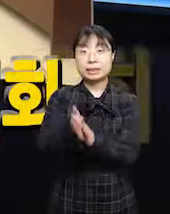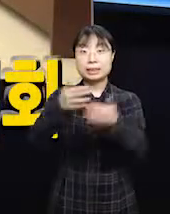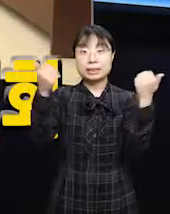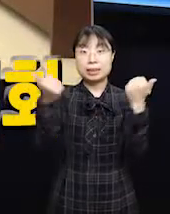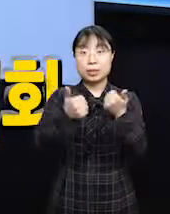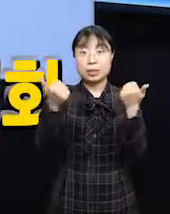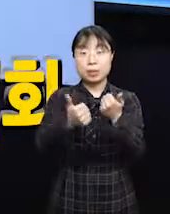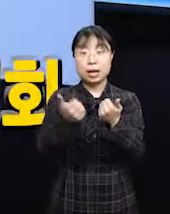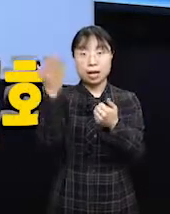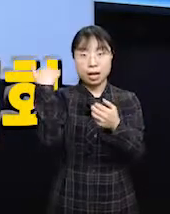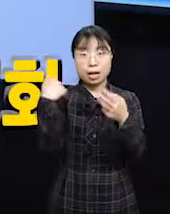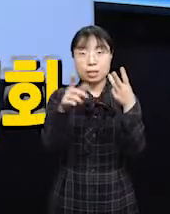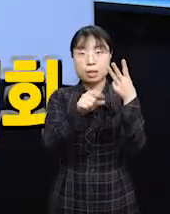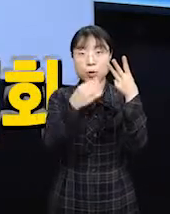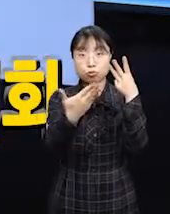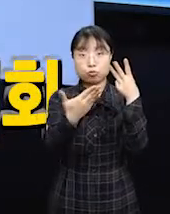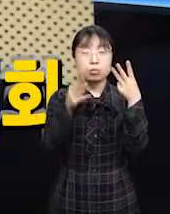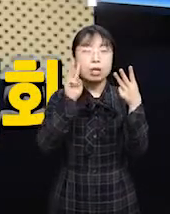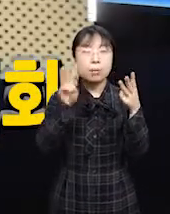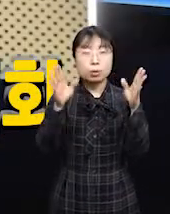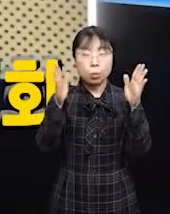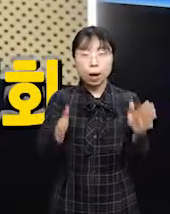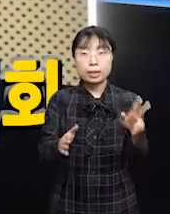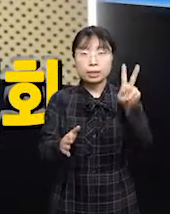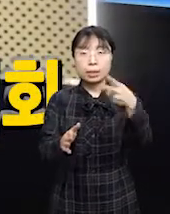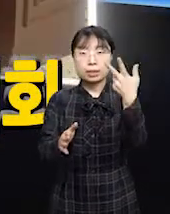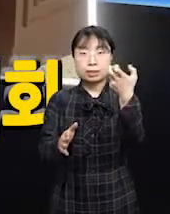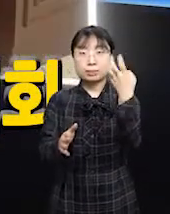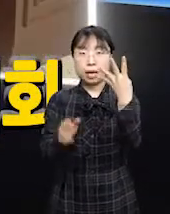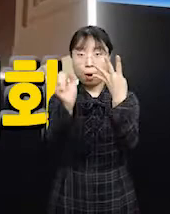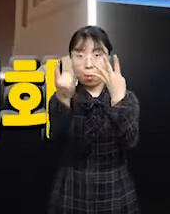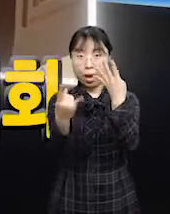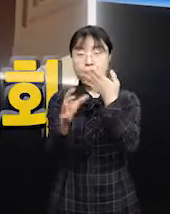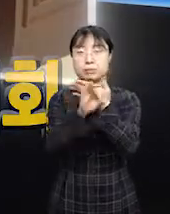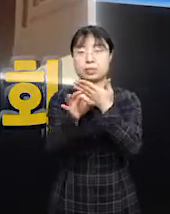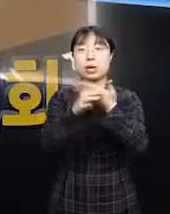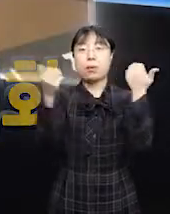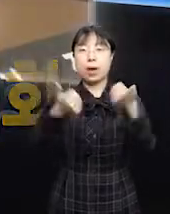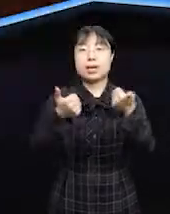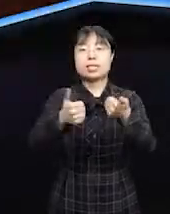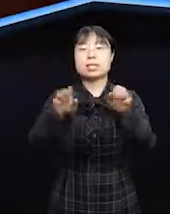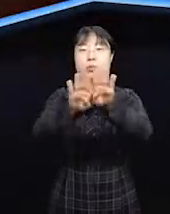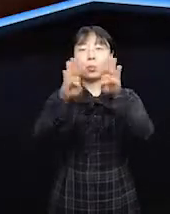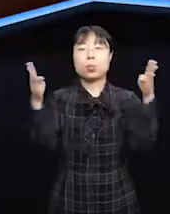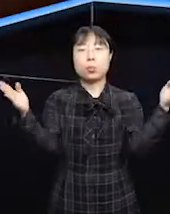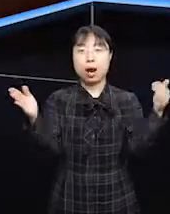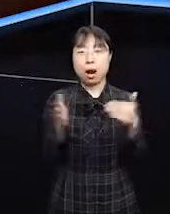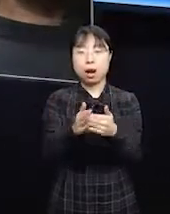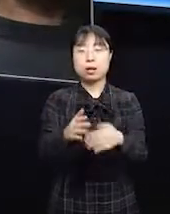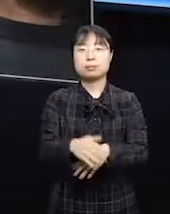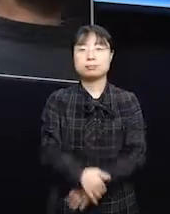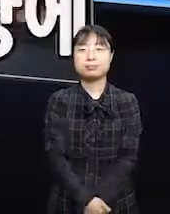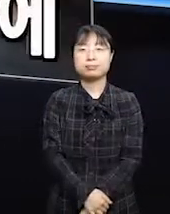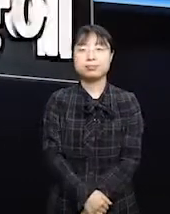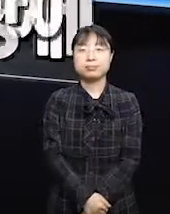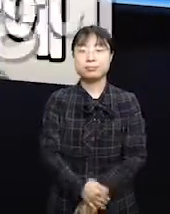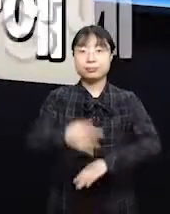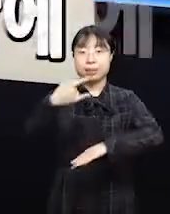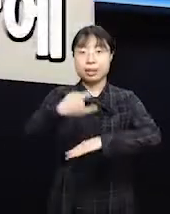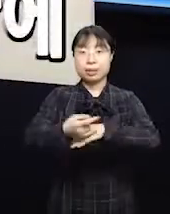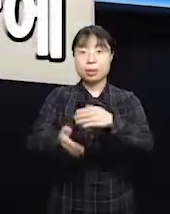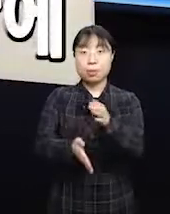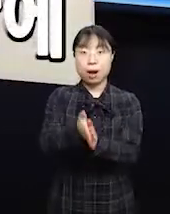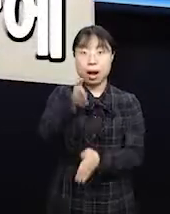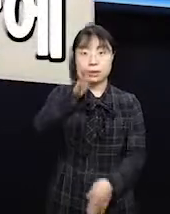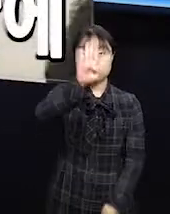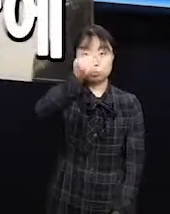의왕시의회는 지난 9일부터 3일간 일정으로 제274회 임시회를 열었습니다. 의왕